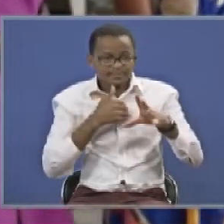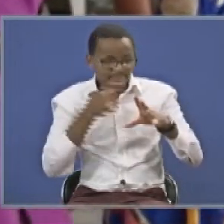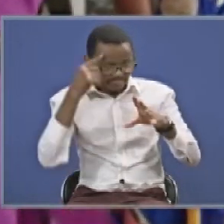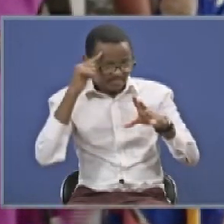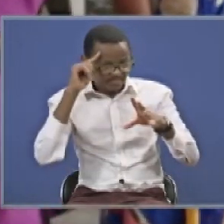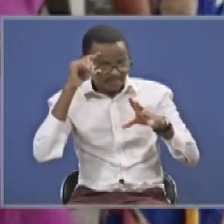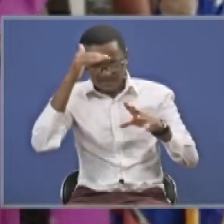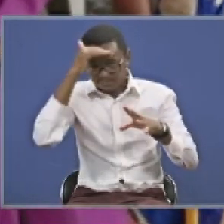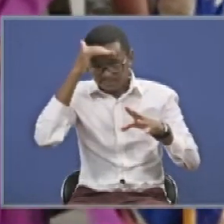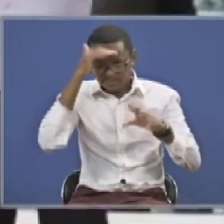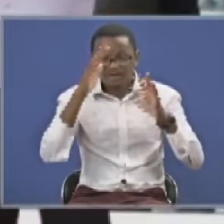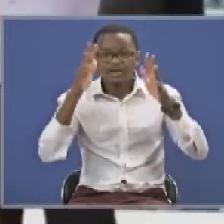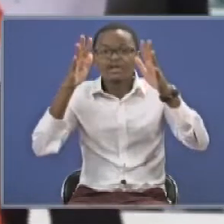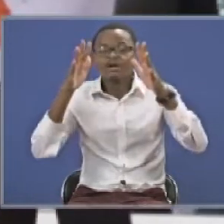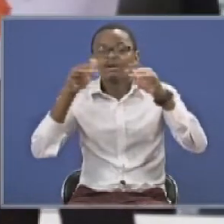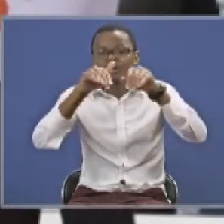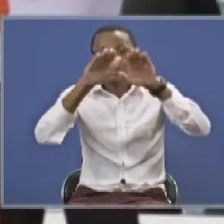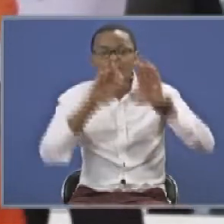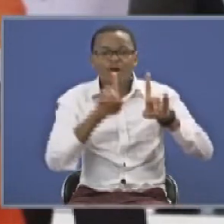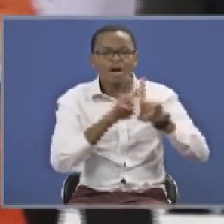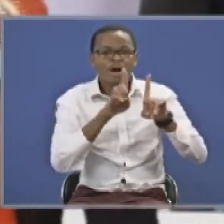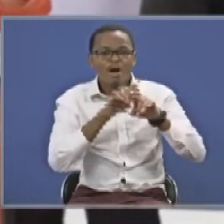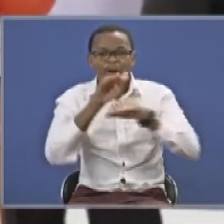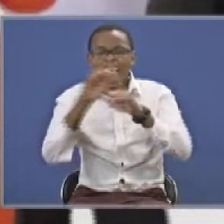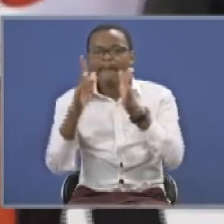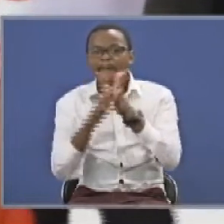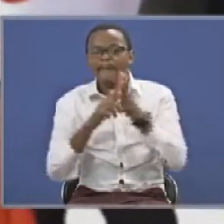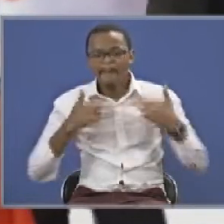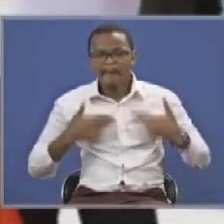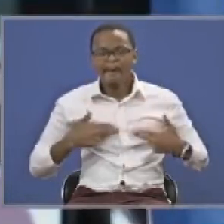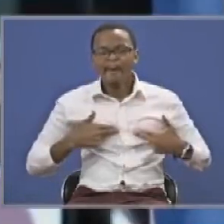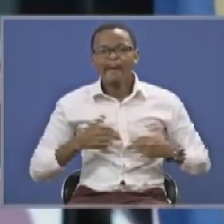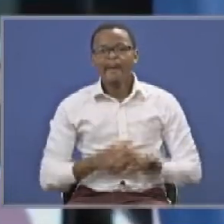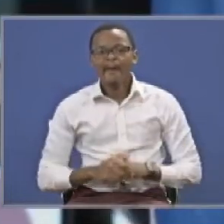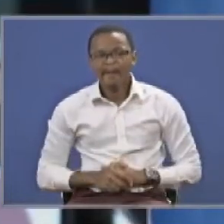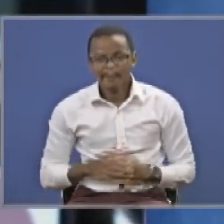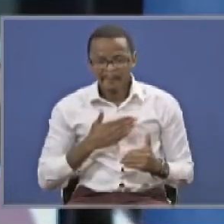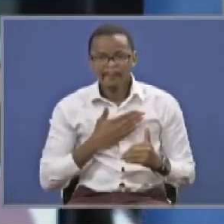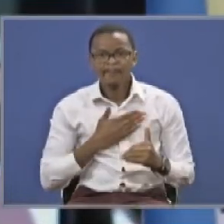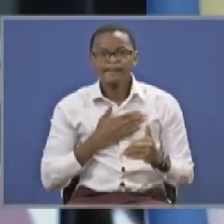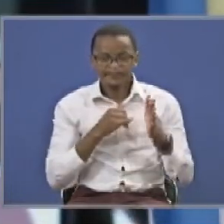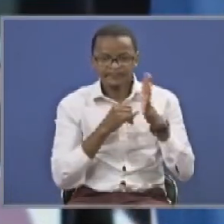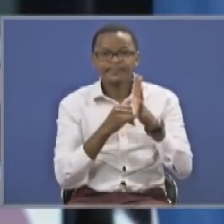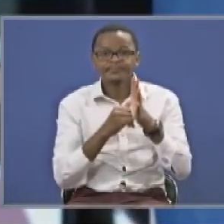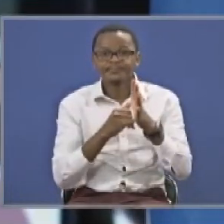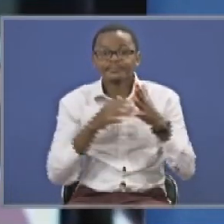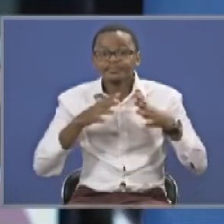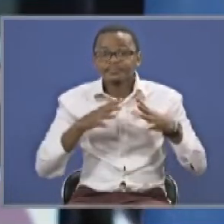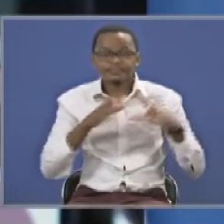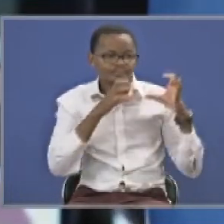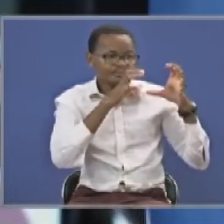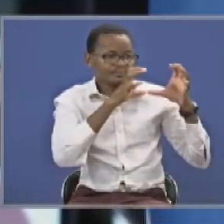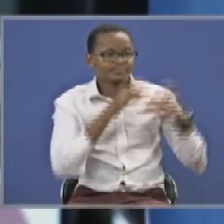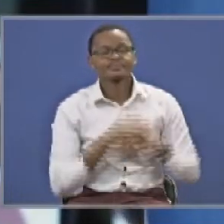wakibugia mvinyo na kufanya sherehe za mazishi pasi na kufuata sheria za afya. Langu ni kusisitiza kwa wakazi wa Kilifi.